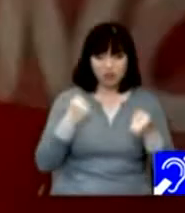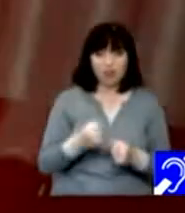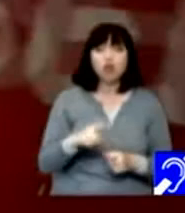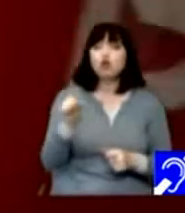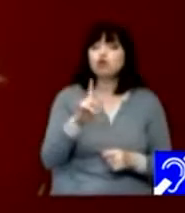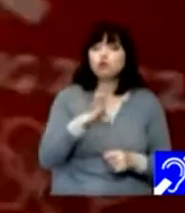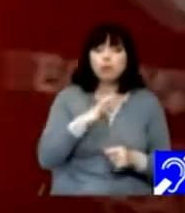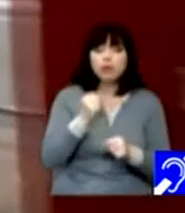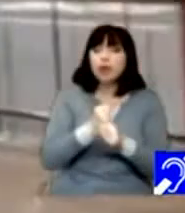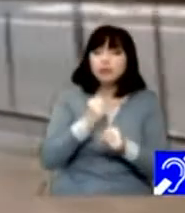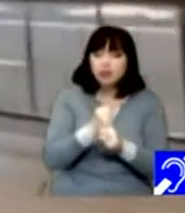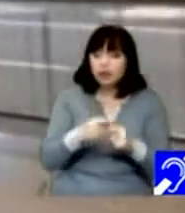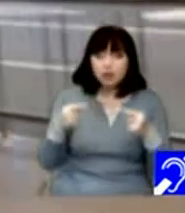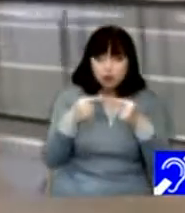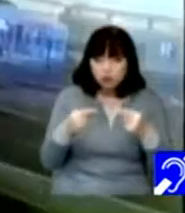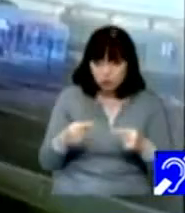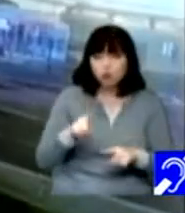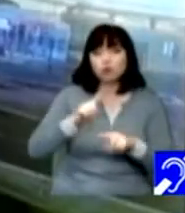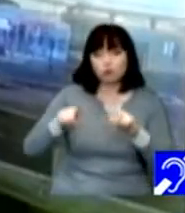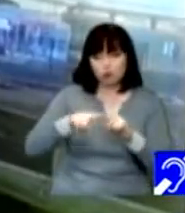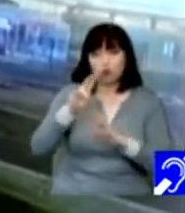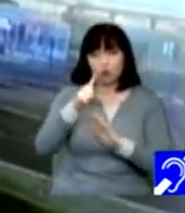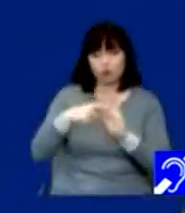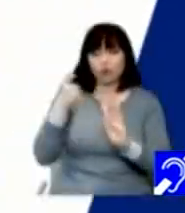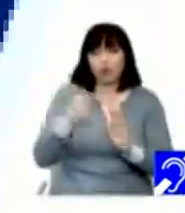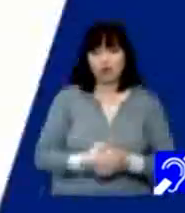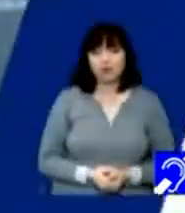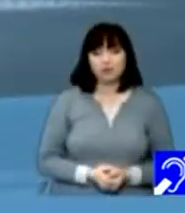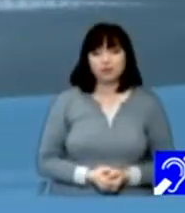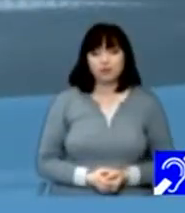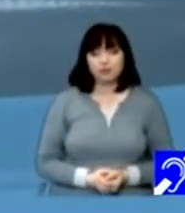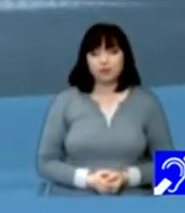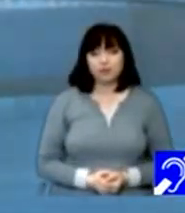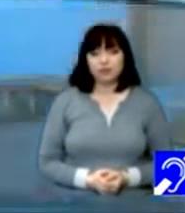fost luate, vedeți peste câteva momente în telejurnal.